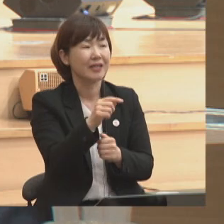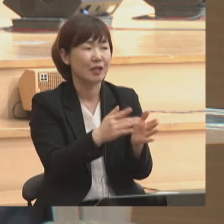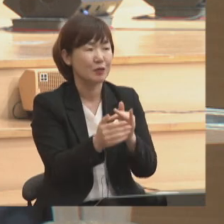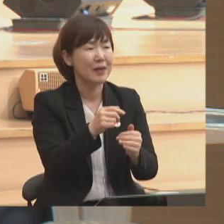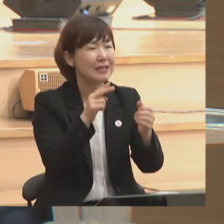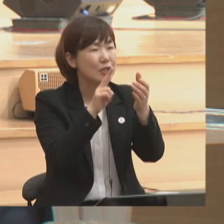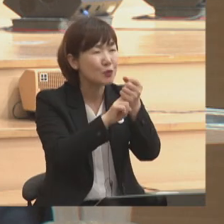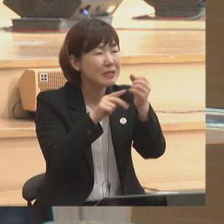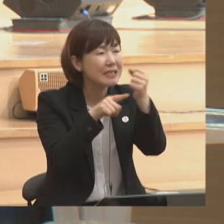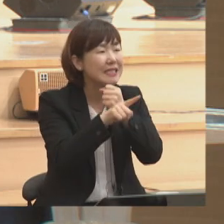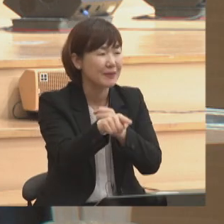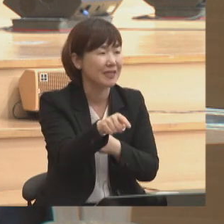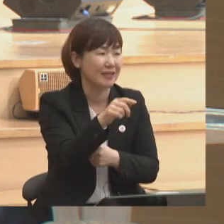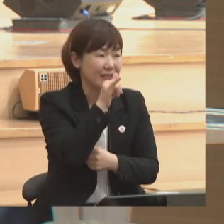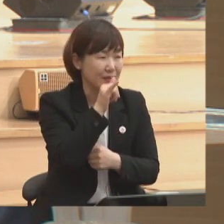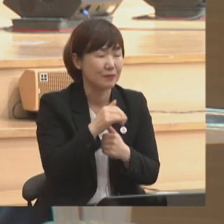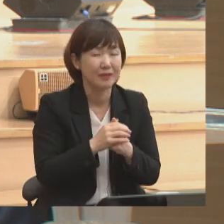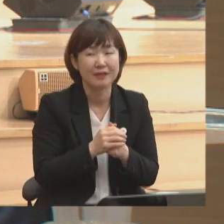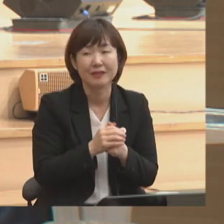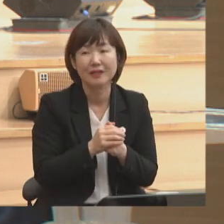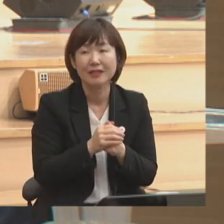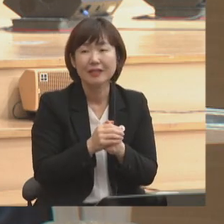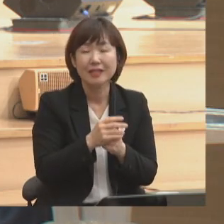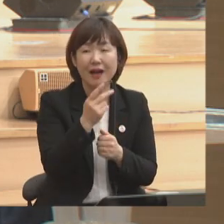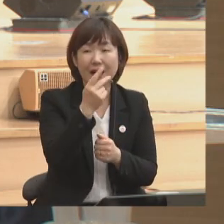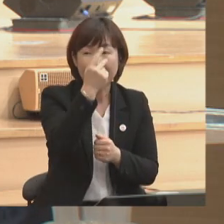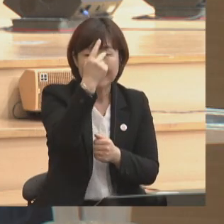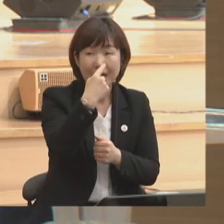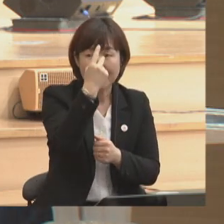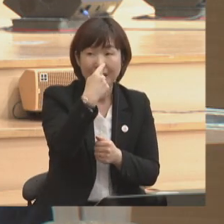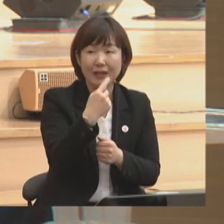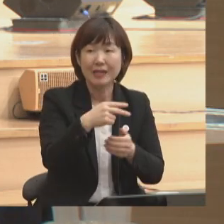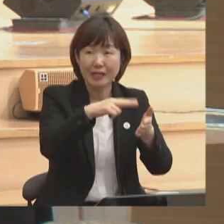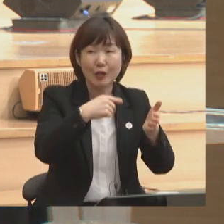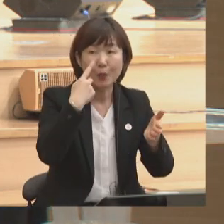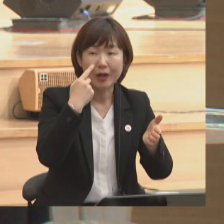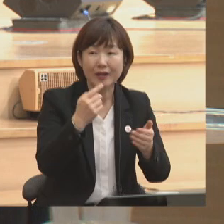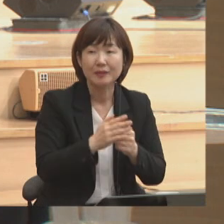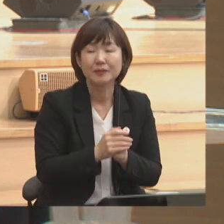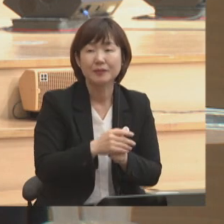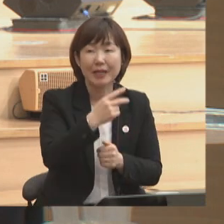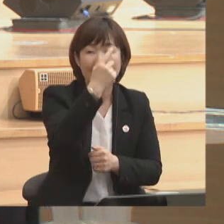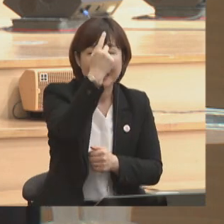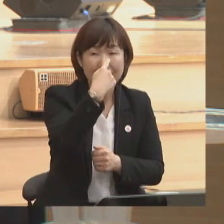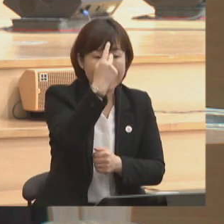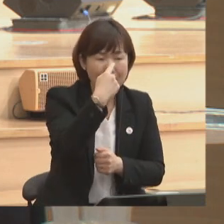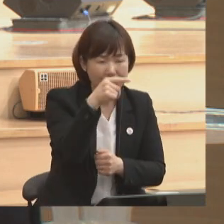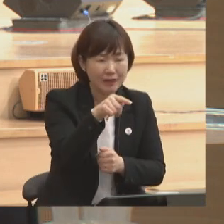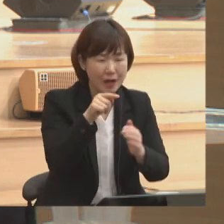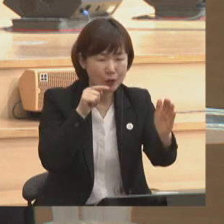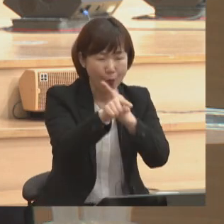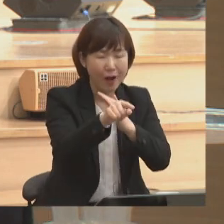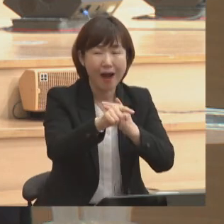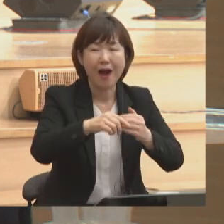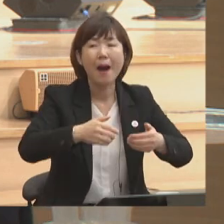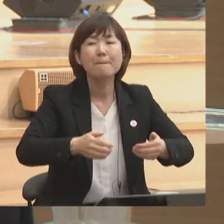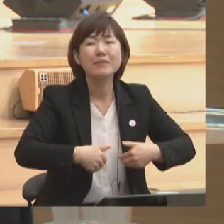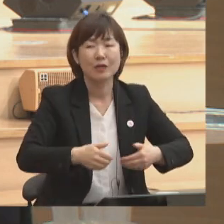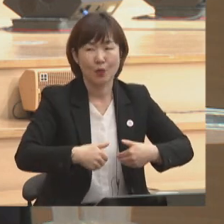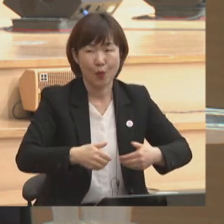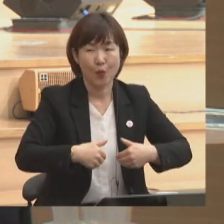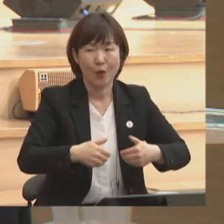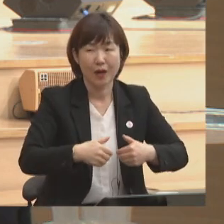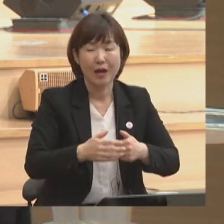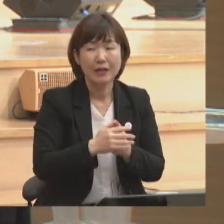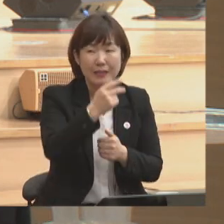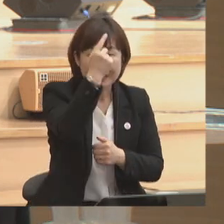마저 읽어볼까요? 자, 사마리아를 통과해야겠는지라. 여기서부터 전부터 사마리아 시작. 사마리아를 통과해야